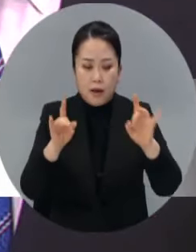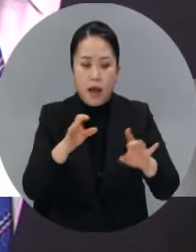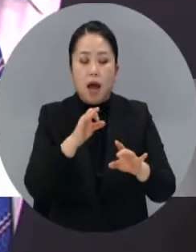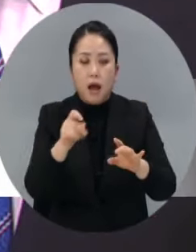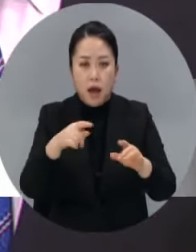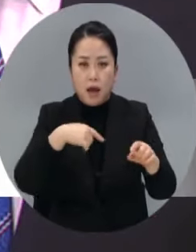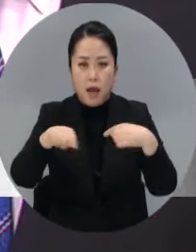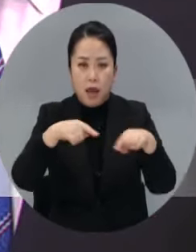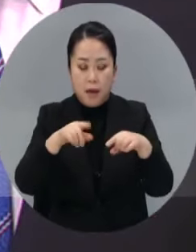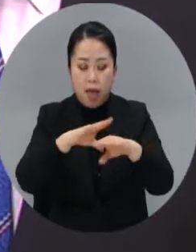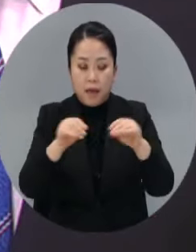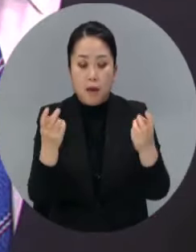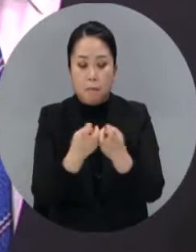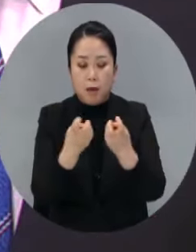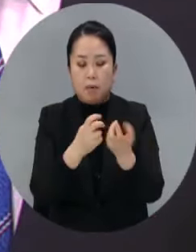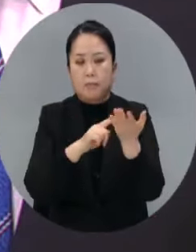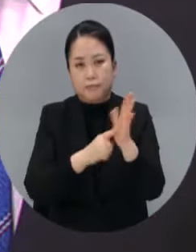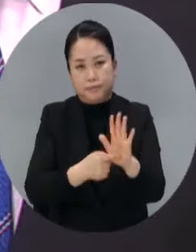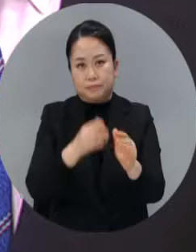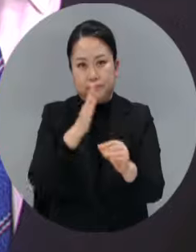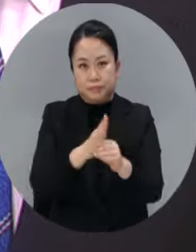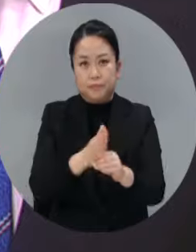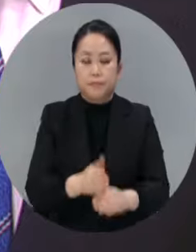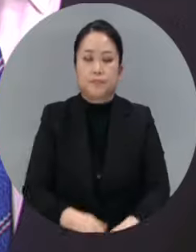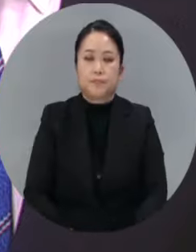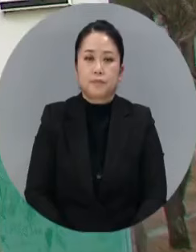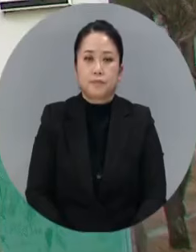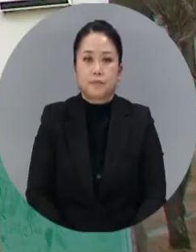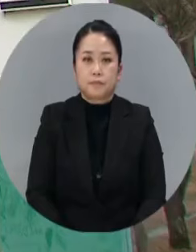제시하고 있습니다 정세민 기자의 보도입니다